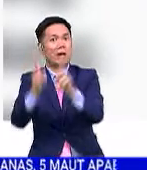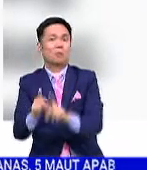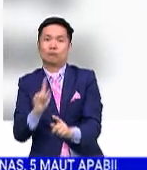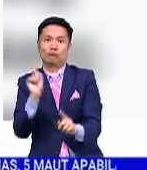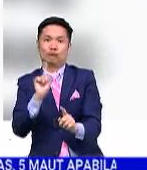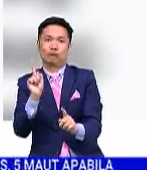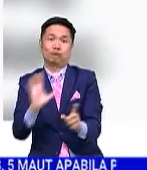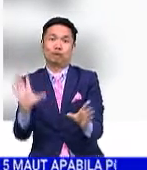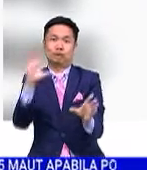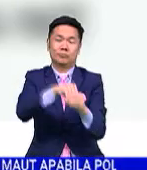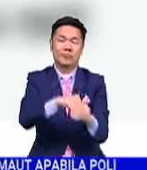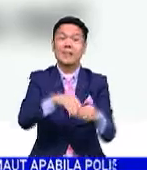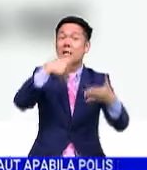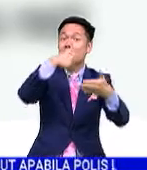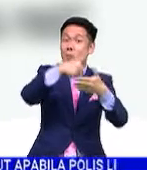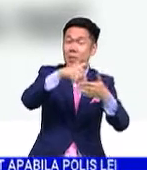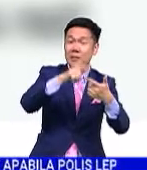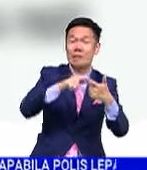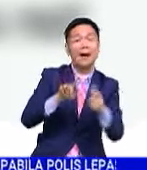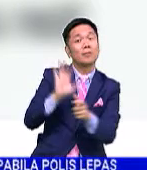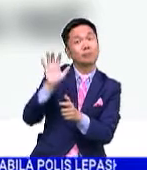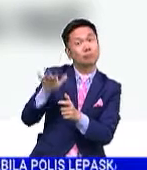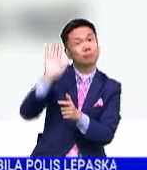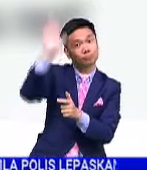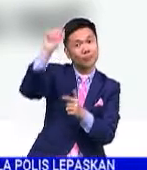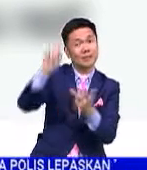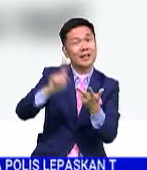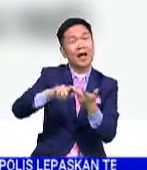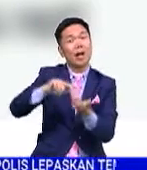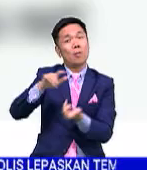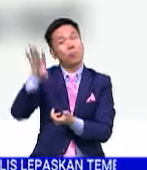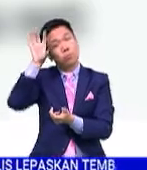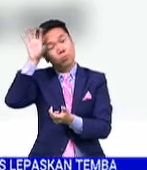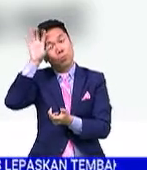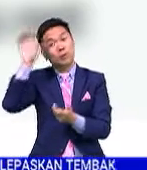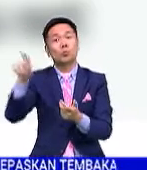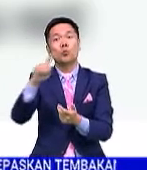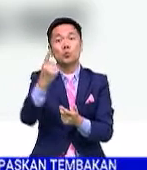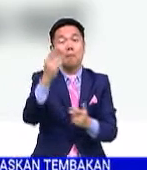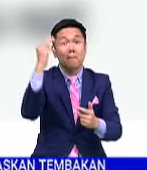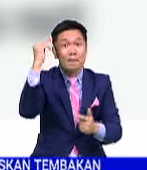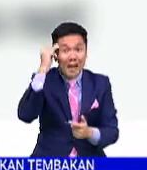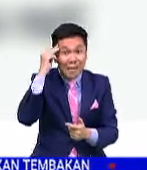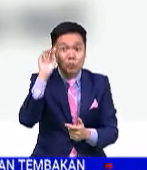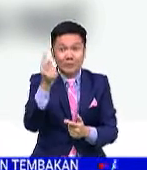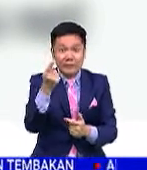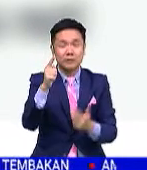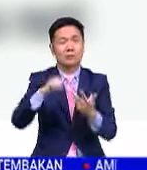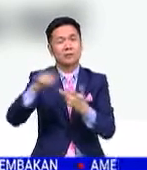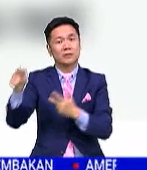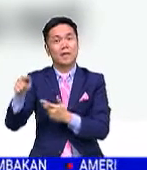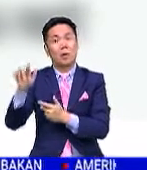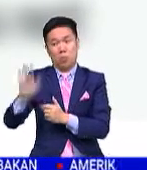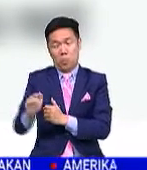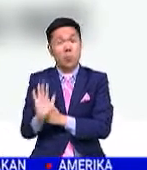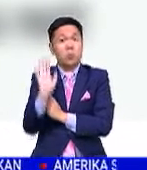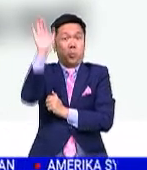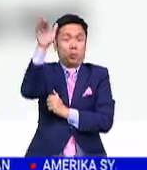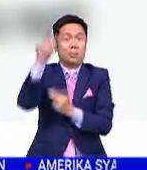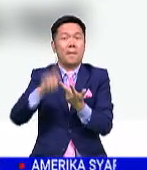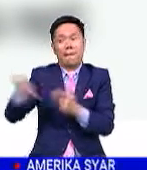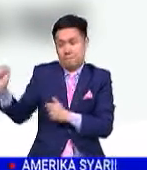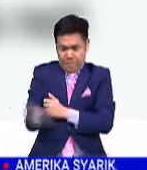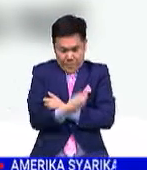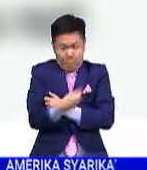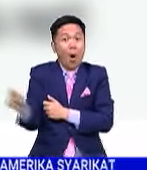antara lain menyatakan suka bola sepak bola jaring dan cepat Acro hanya untuk kaum Melayu saja banyak kalau suka bola keranjang dan tim